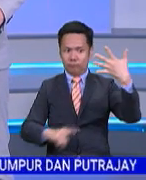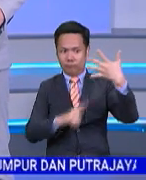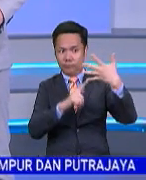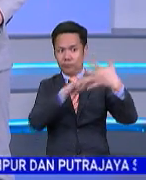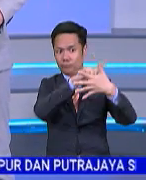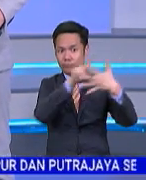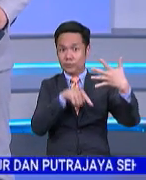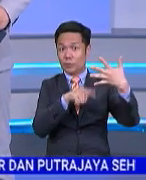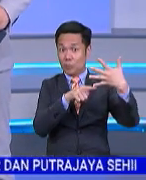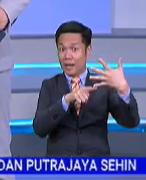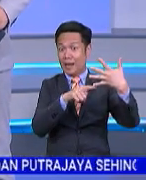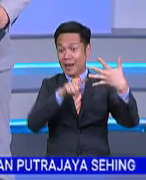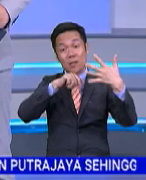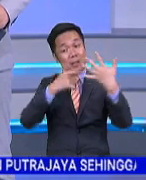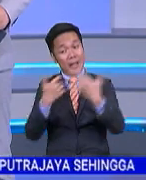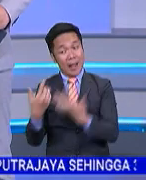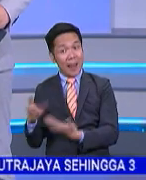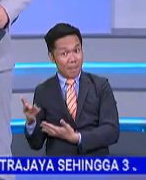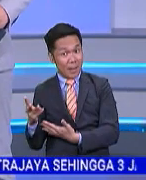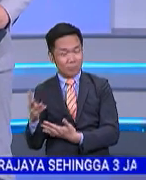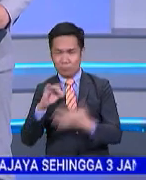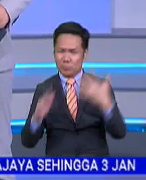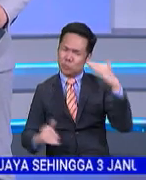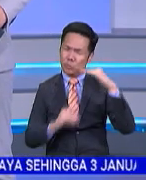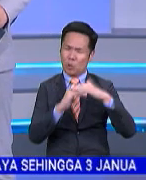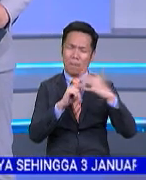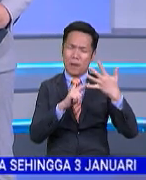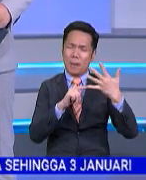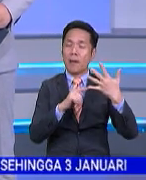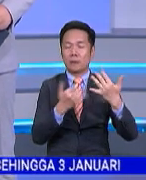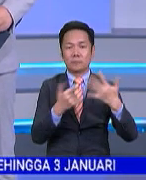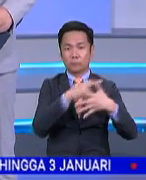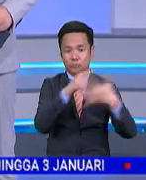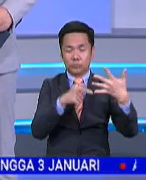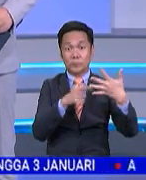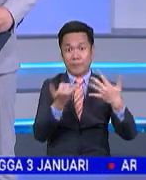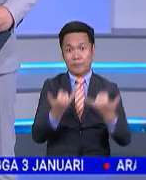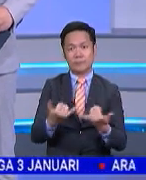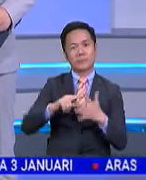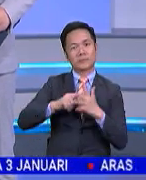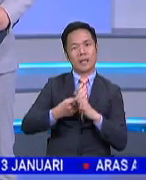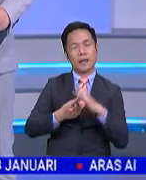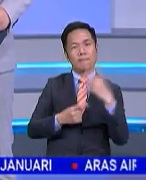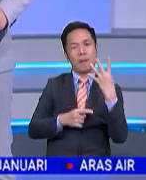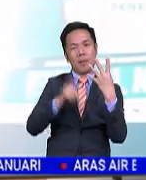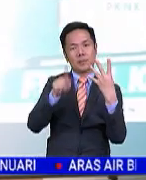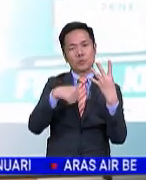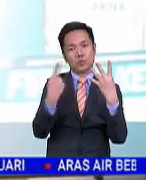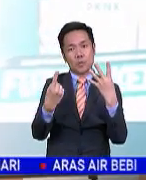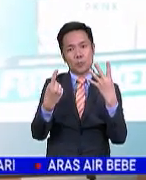daripada 16 pasukan yang bertanding pada saingan yang bakal membuka tirainya 14 Januari ini.